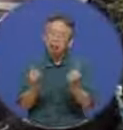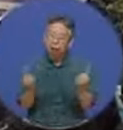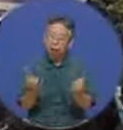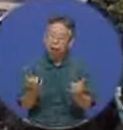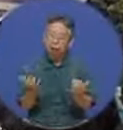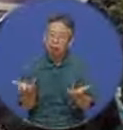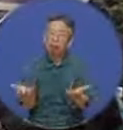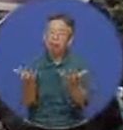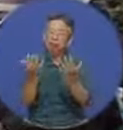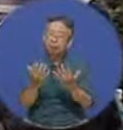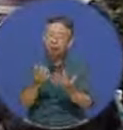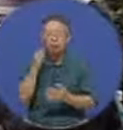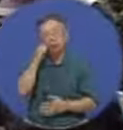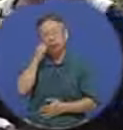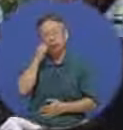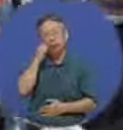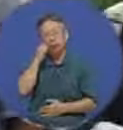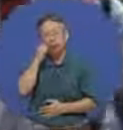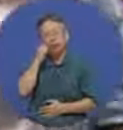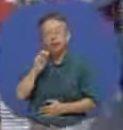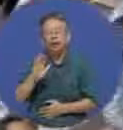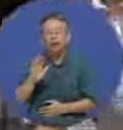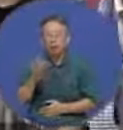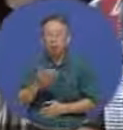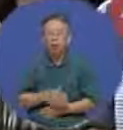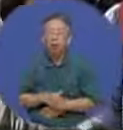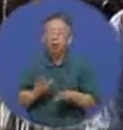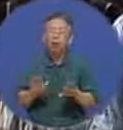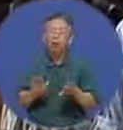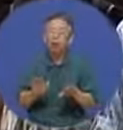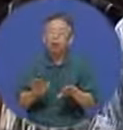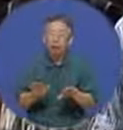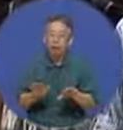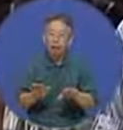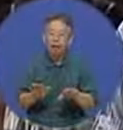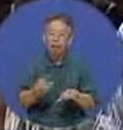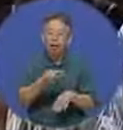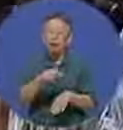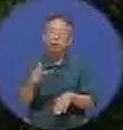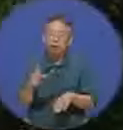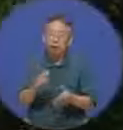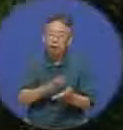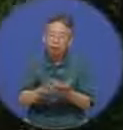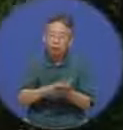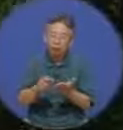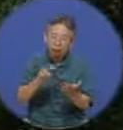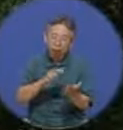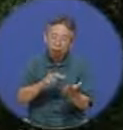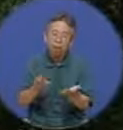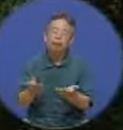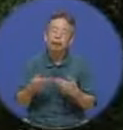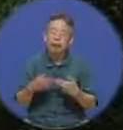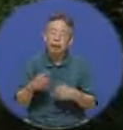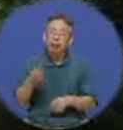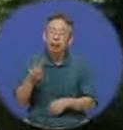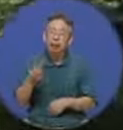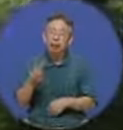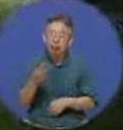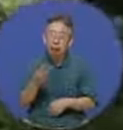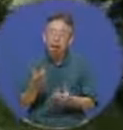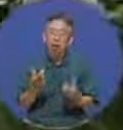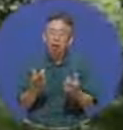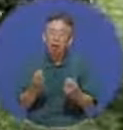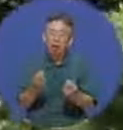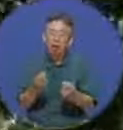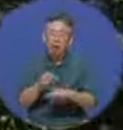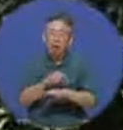くことはできないかもわからないんですけども、今回、いろんなチラシで見ていただいてですね、また同じ